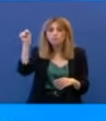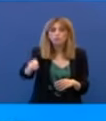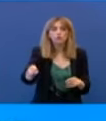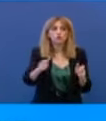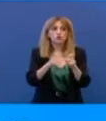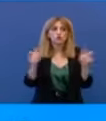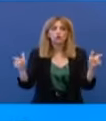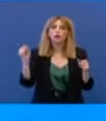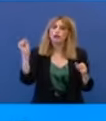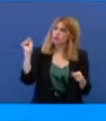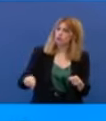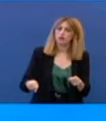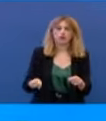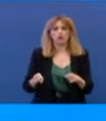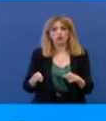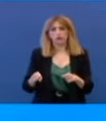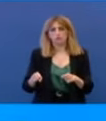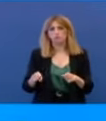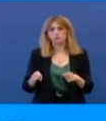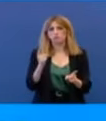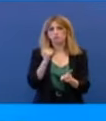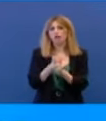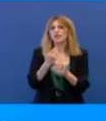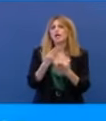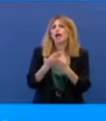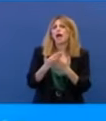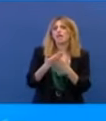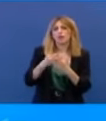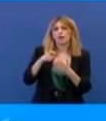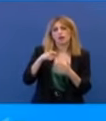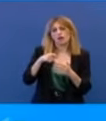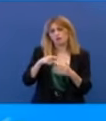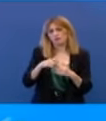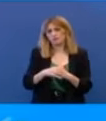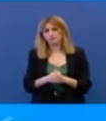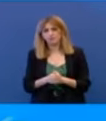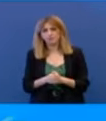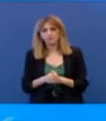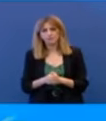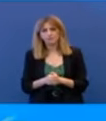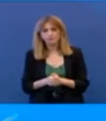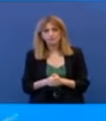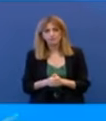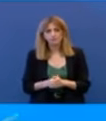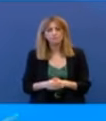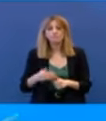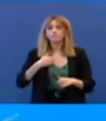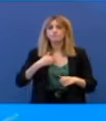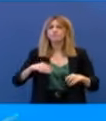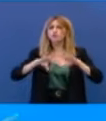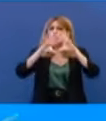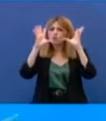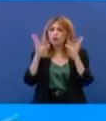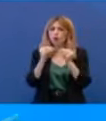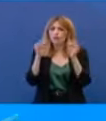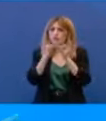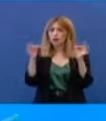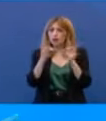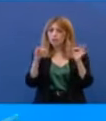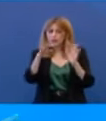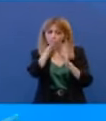σχολείο. Με αυτά τα μέτρα κλείνει η δική μας παρουσίαση. Δηλώνουμε την απόλυτη ετοιμότητά μας για